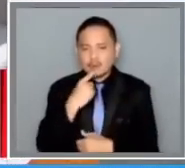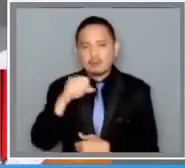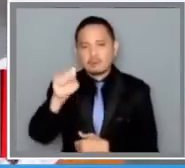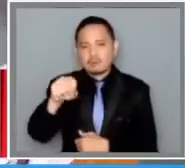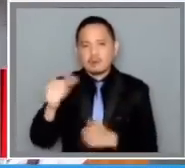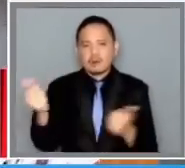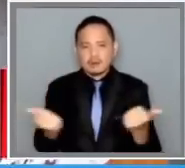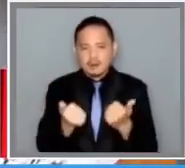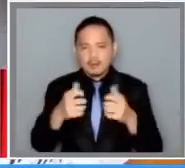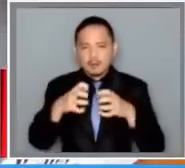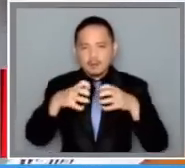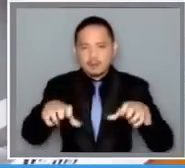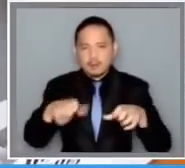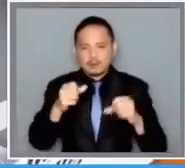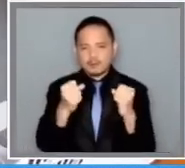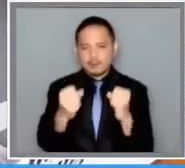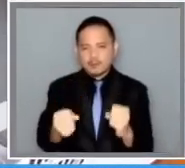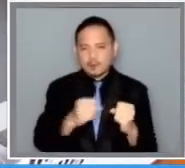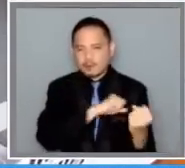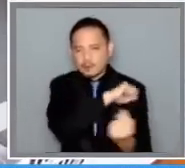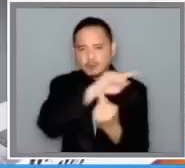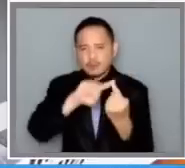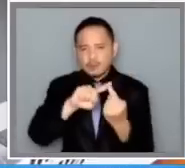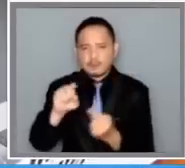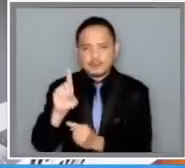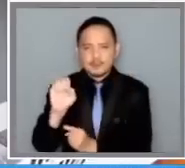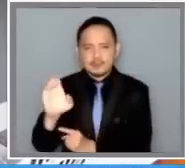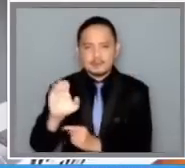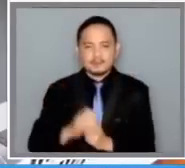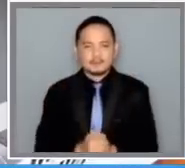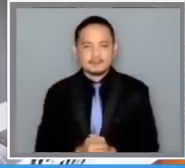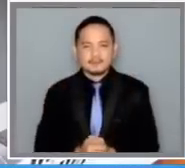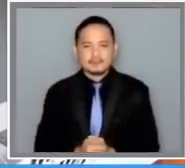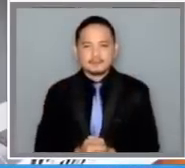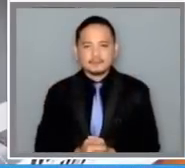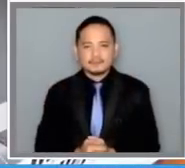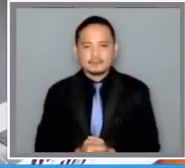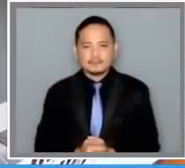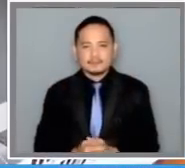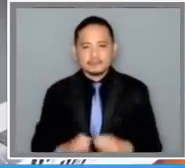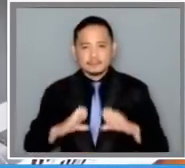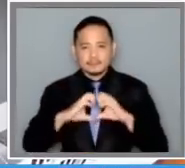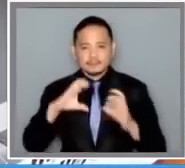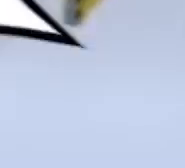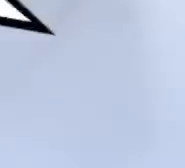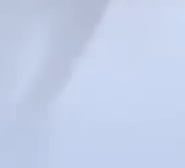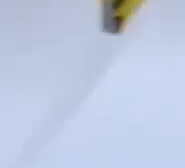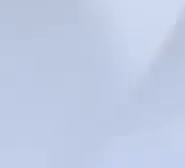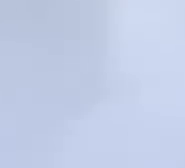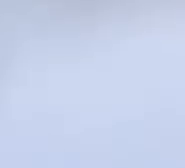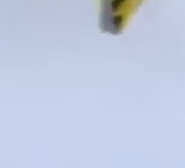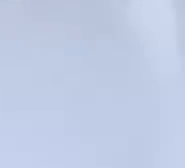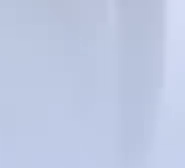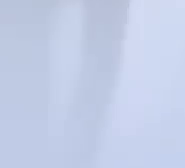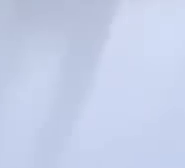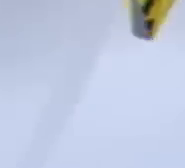hanggang Disyembre. Yan ang balita ko, James Agustin ng GMA Integrated News.